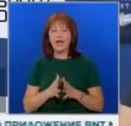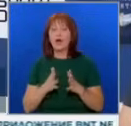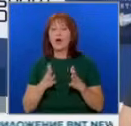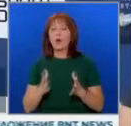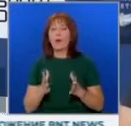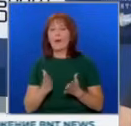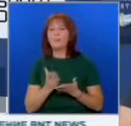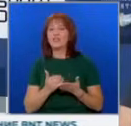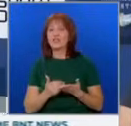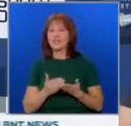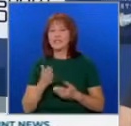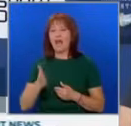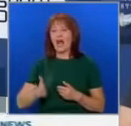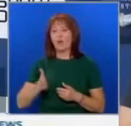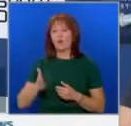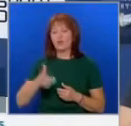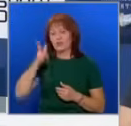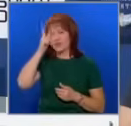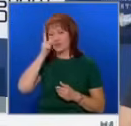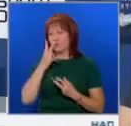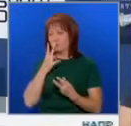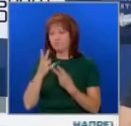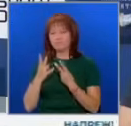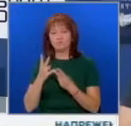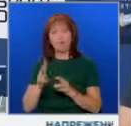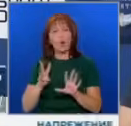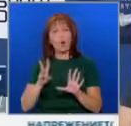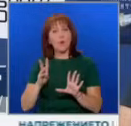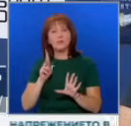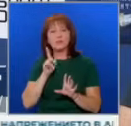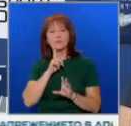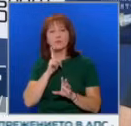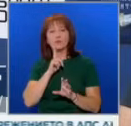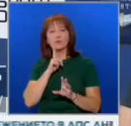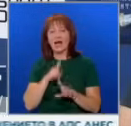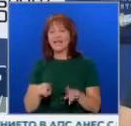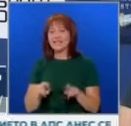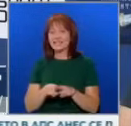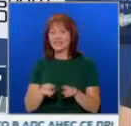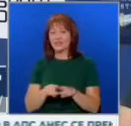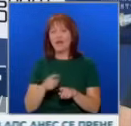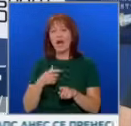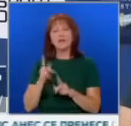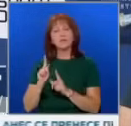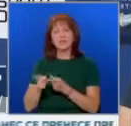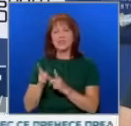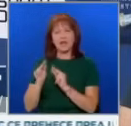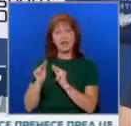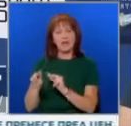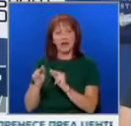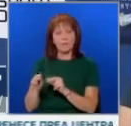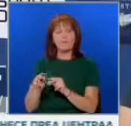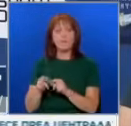на Локомотив София. Така като гледам на първо четене, около 8 човека са същите. Аз съм ги тренирал, някои от тях аз съм ги